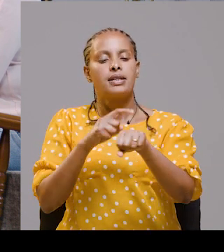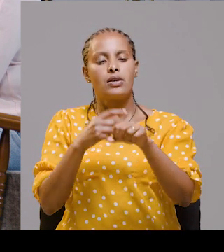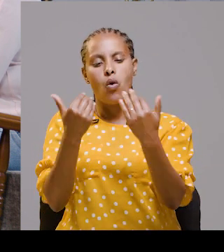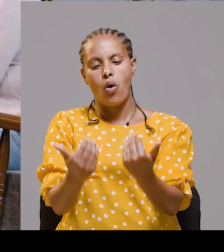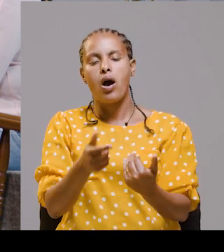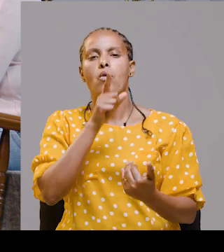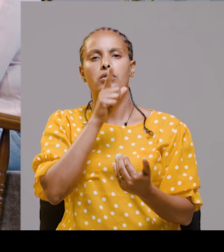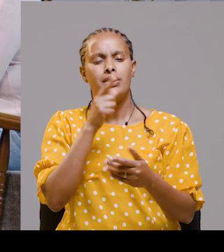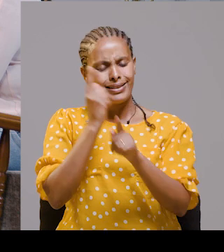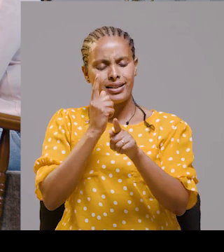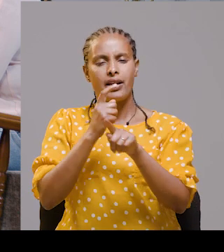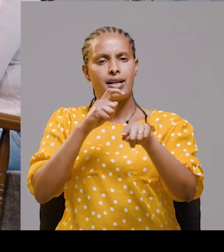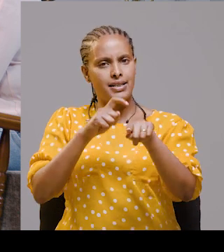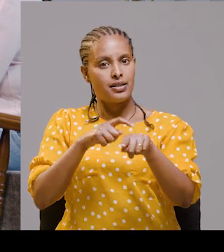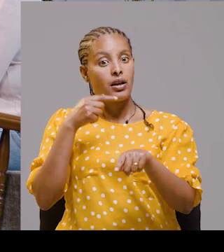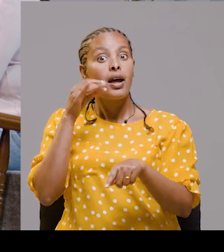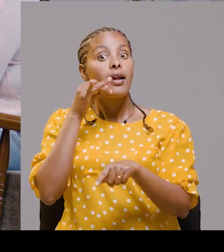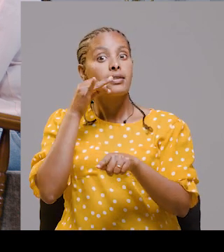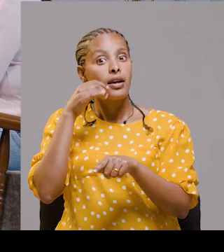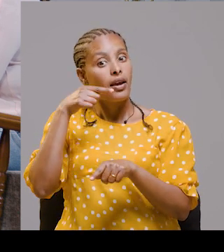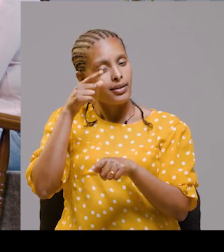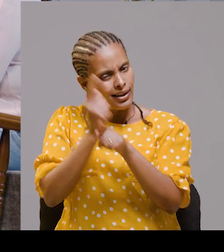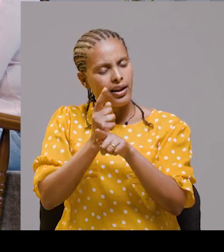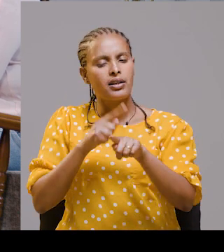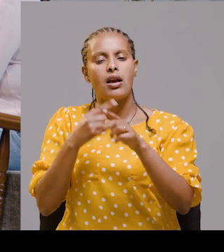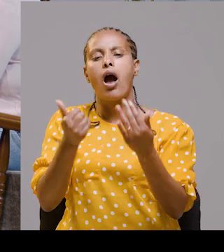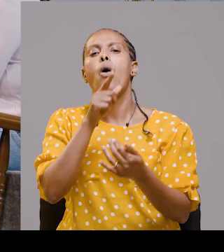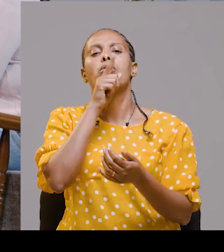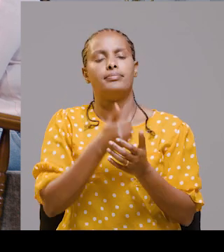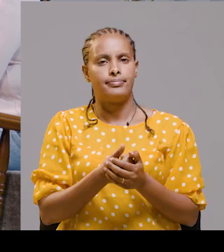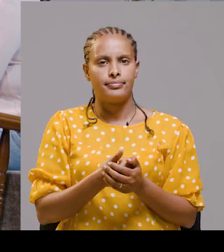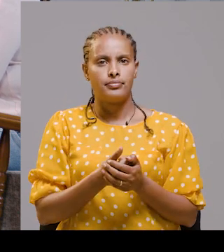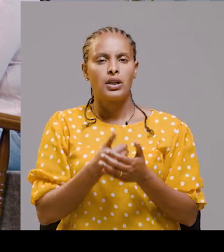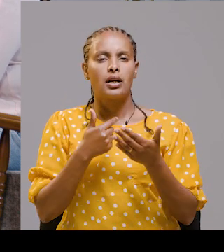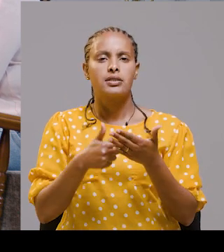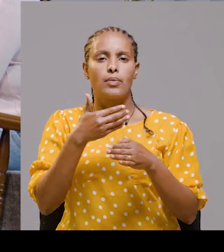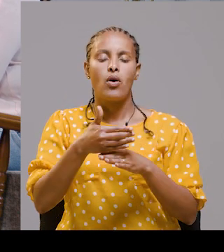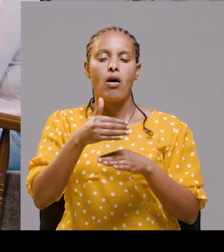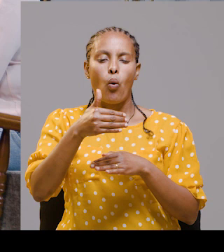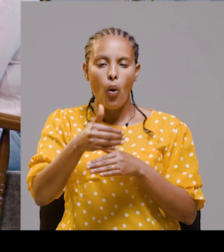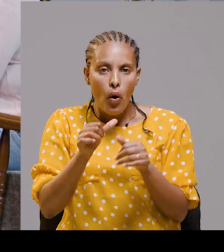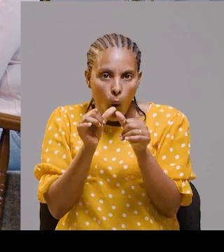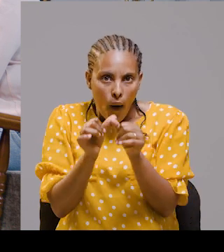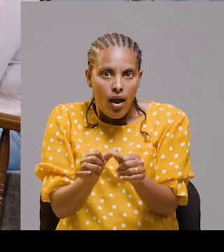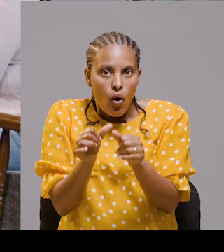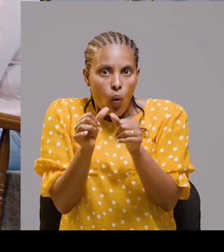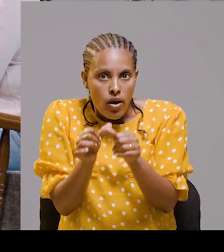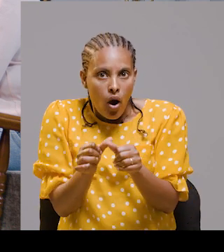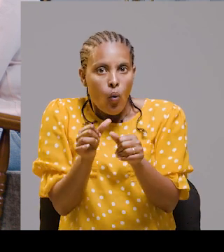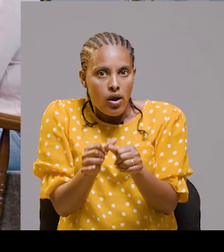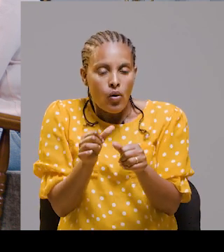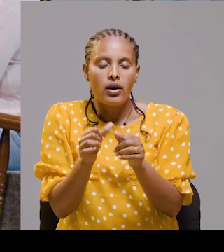አሁን ነው ተክለኛው ጊዜ ያለችው ለንስ ይሄን ይመስለኛ ተክለኛው ጊዜ አሁን ነው ከዚህ በራቅን ቁጥር የምንሰራው